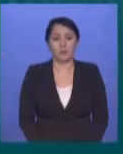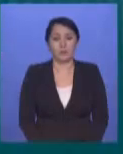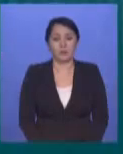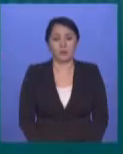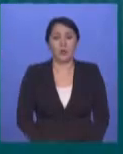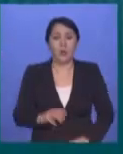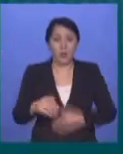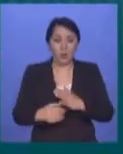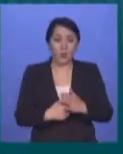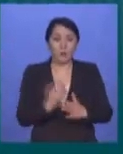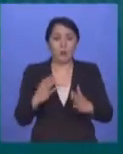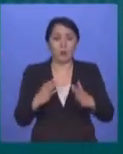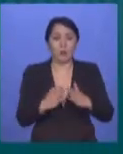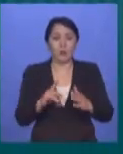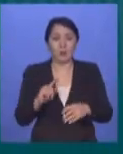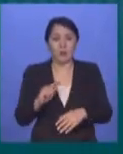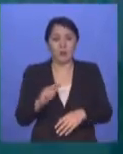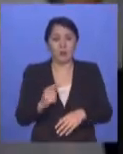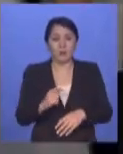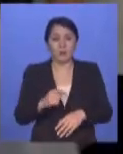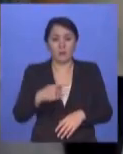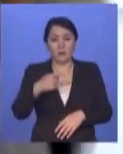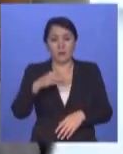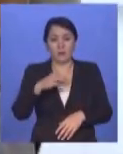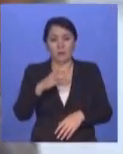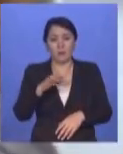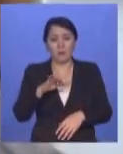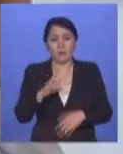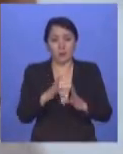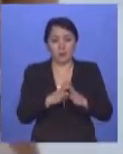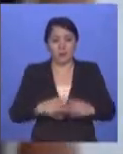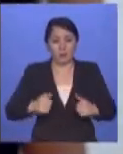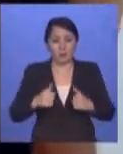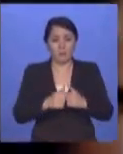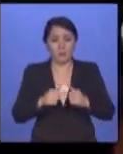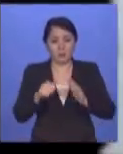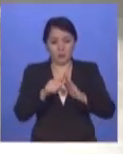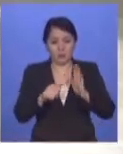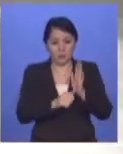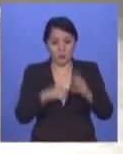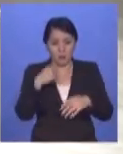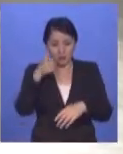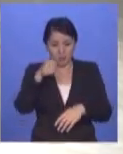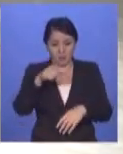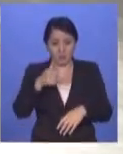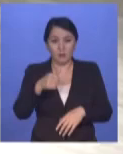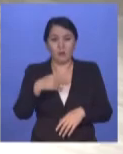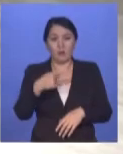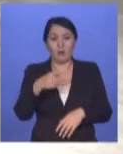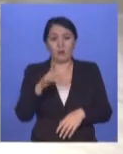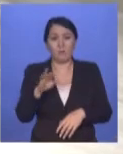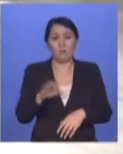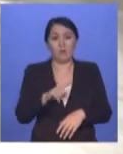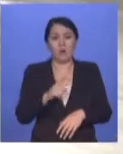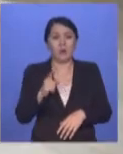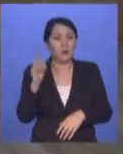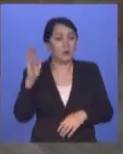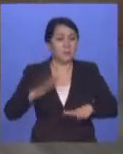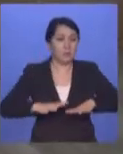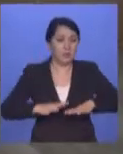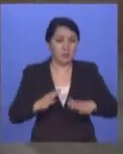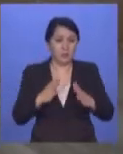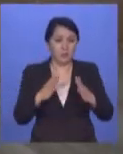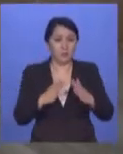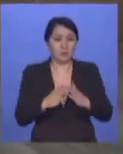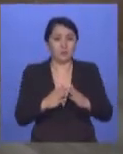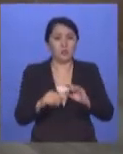Бүгін жаңа баспанаға ие болғандардың бірі Ғалия Хамзина. Ол отбасымен бірге 16 жыл бойы Хромзауыт шағын ауданында тұрған. Тасқын су салдарынан